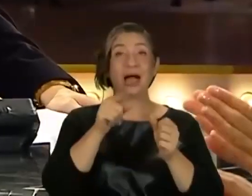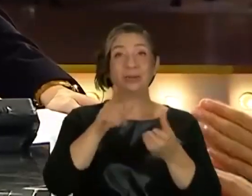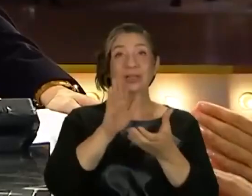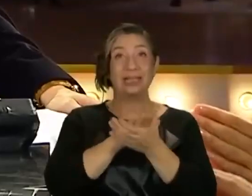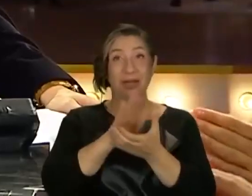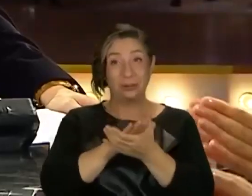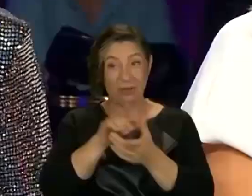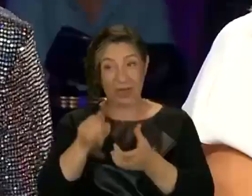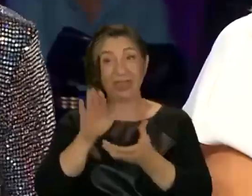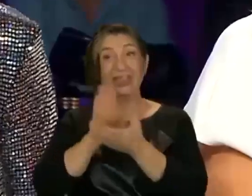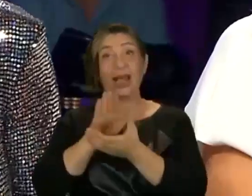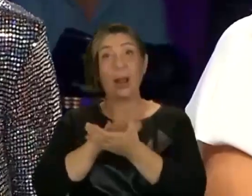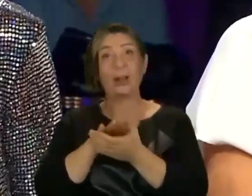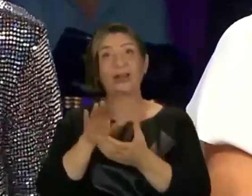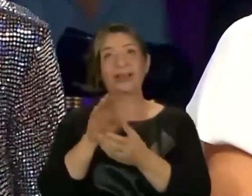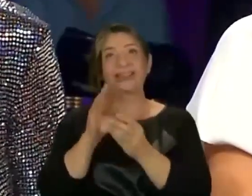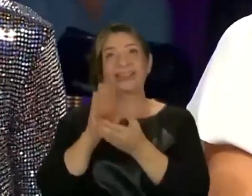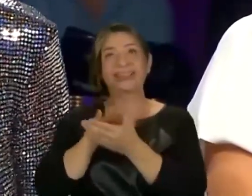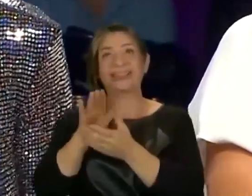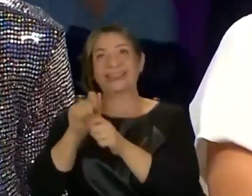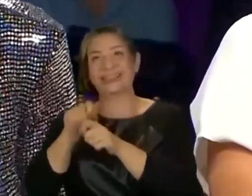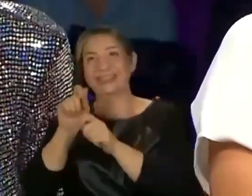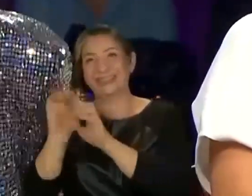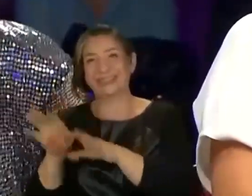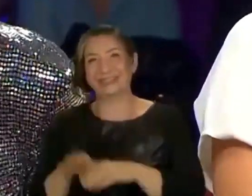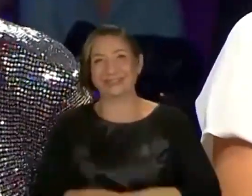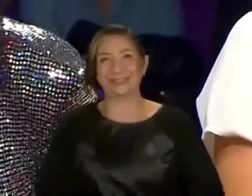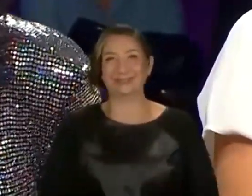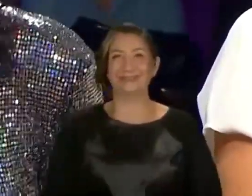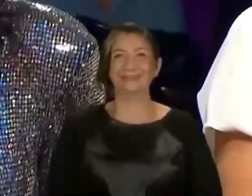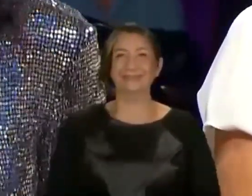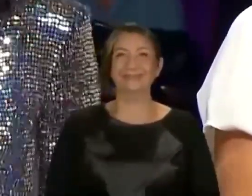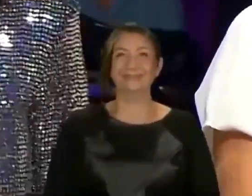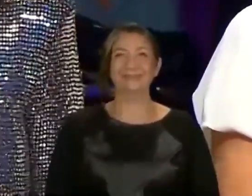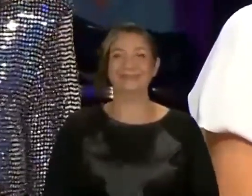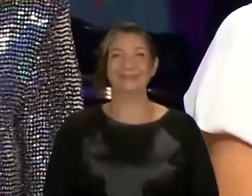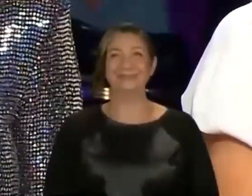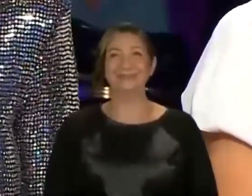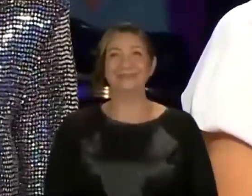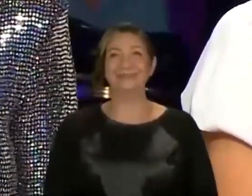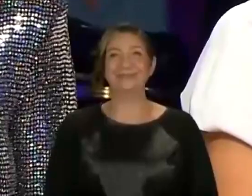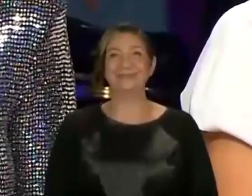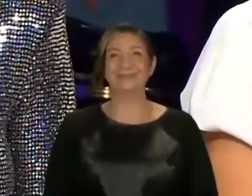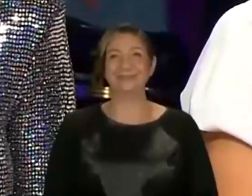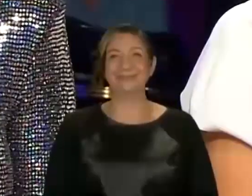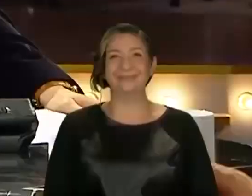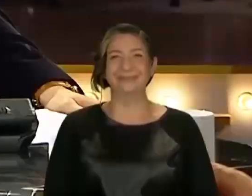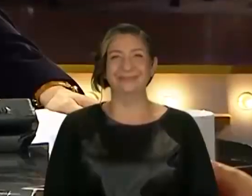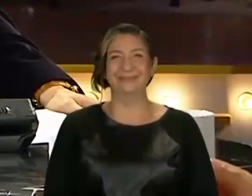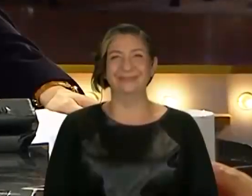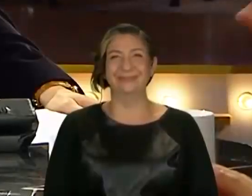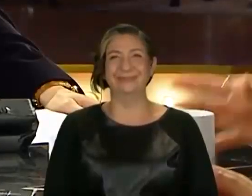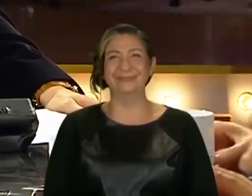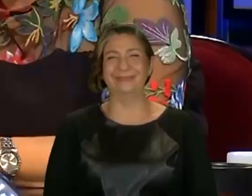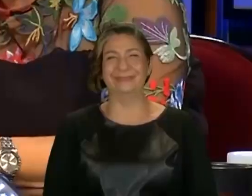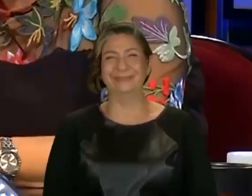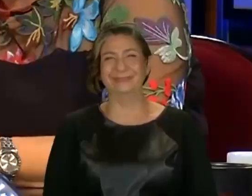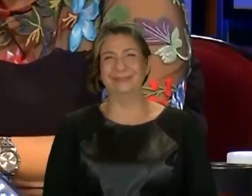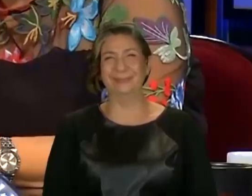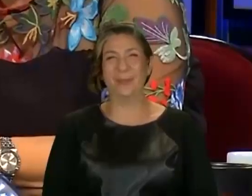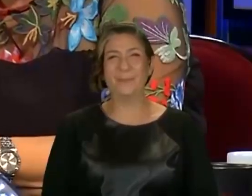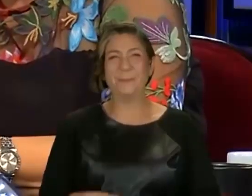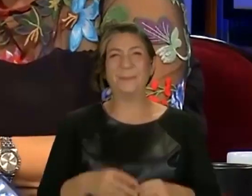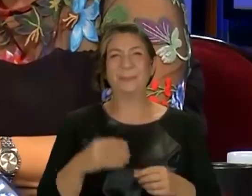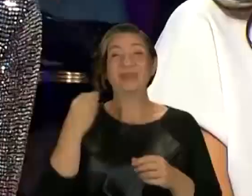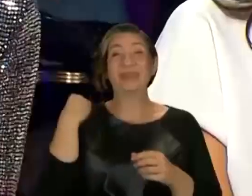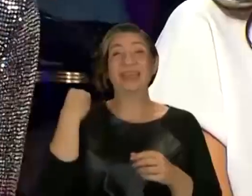Al şu takatukları takatukacıya takatuka yaptır götür. Ama üstüne ekledim. Yani çünkü